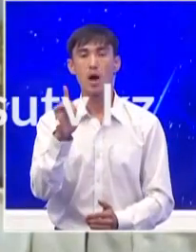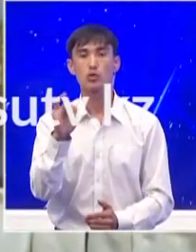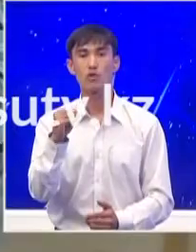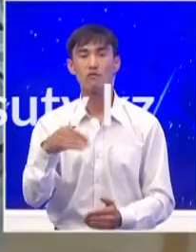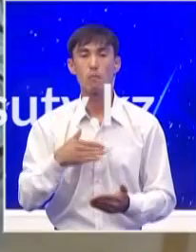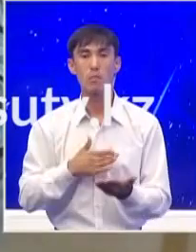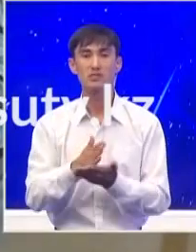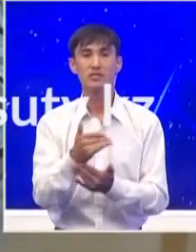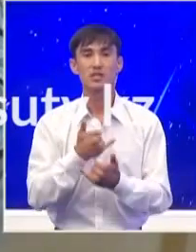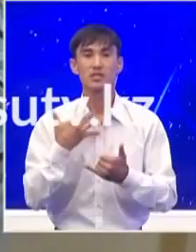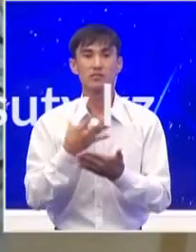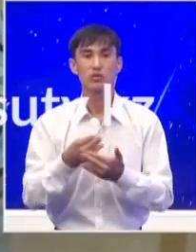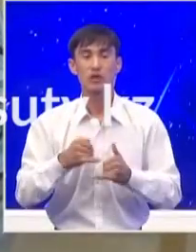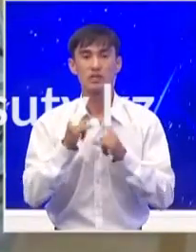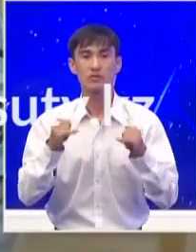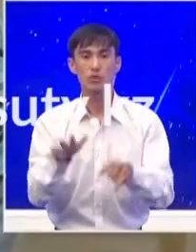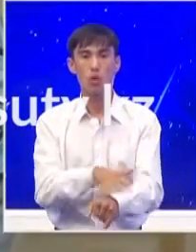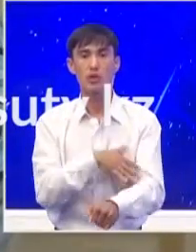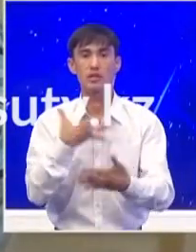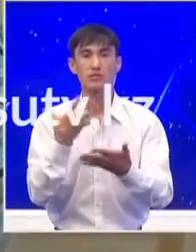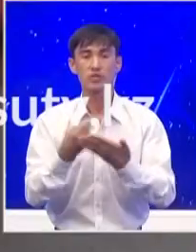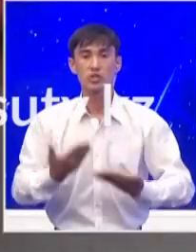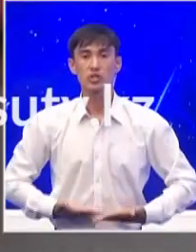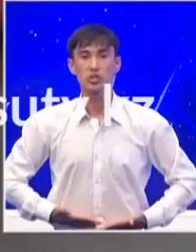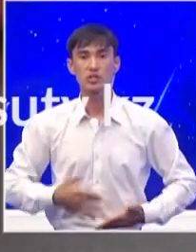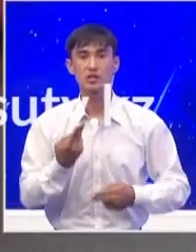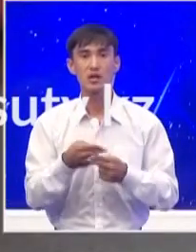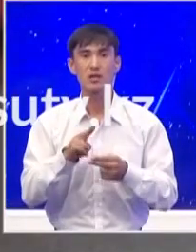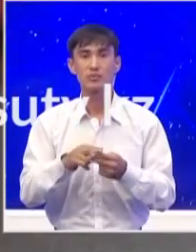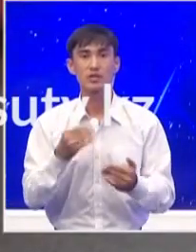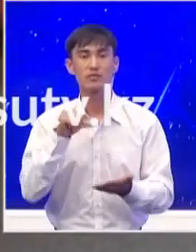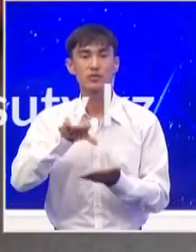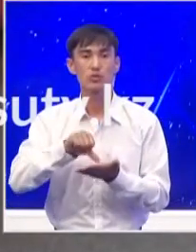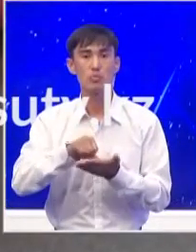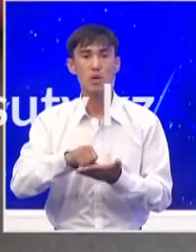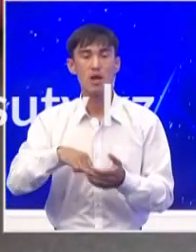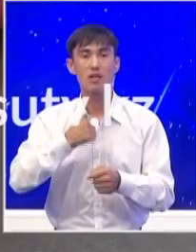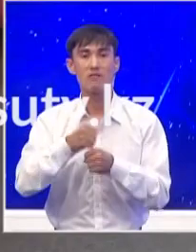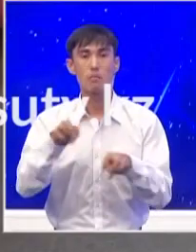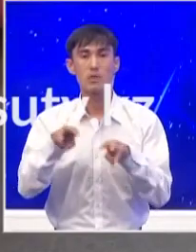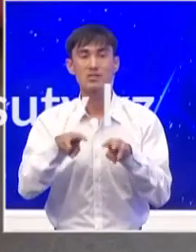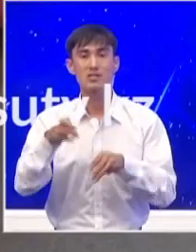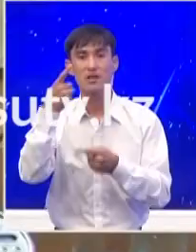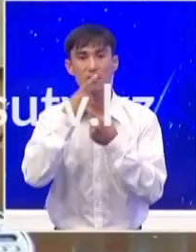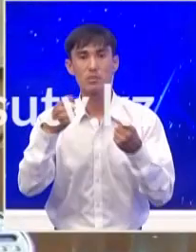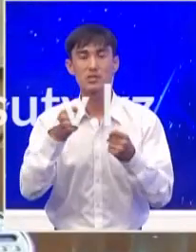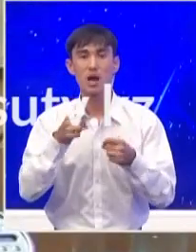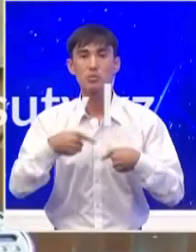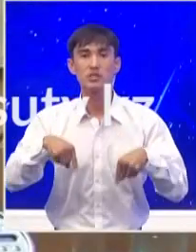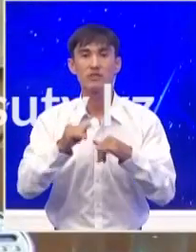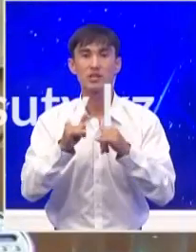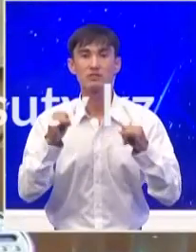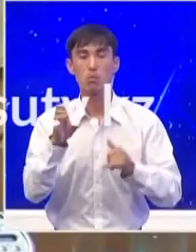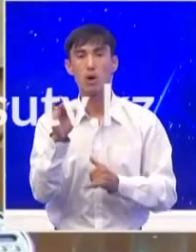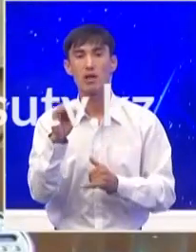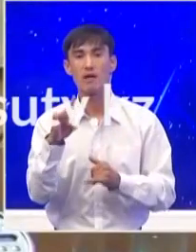развитию казахской журналистики долгие годы своей жизни это подчеркнуло своем выступлении глава министерства информации и общественного развития аида